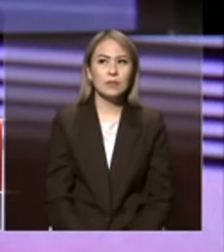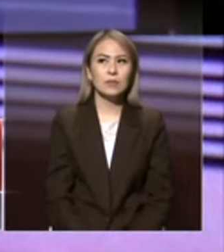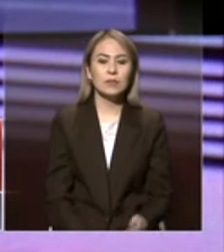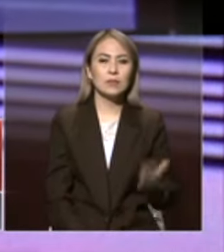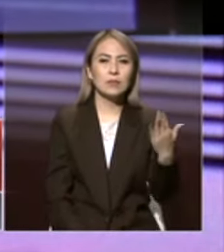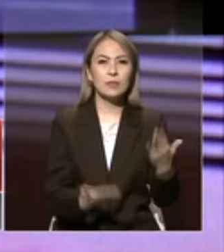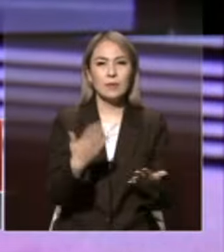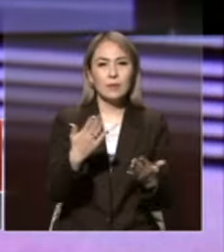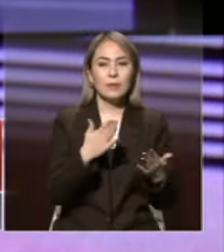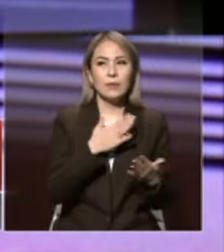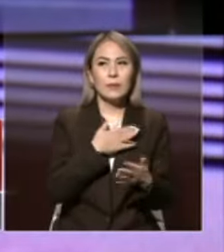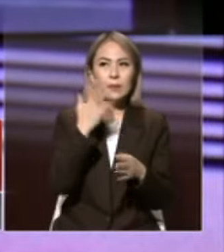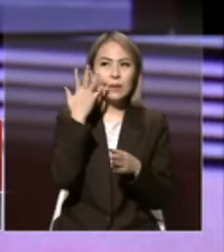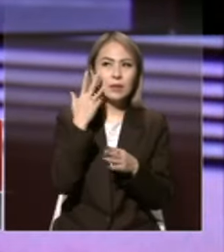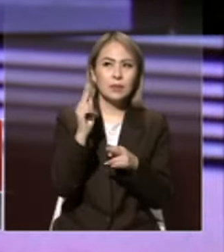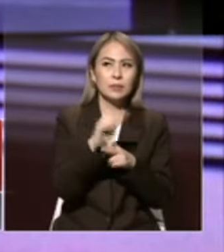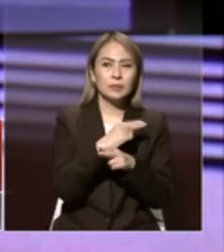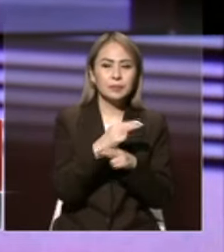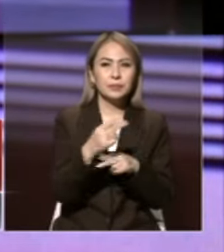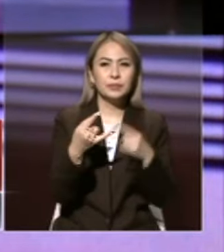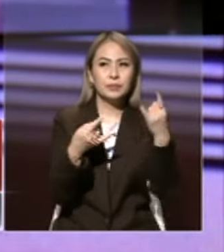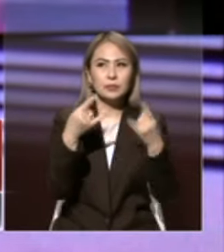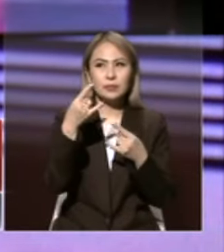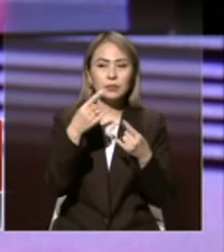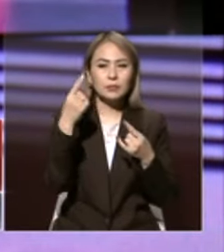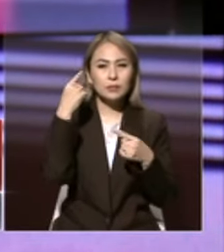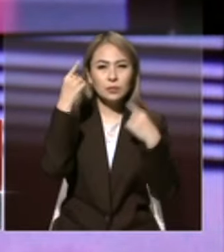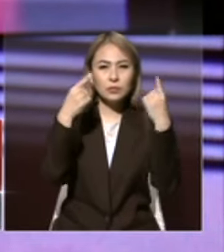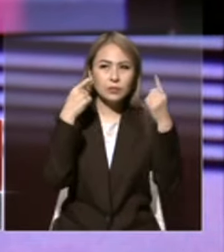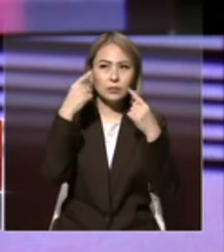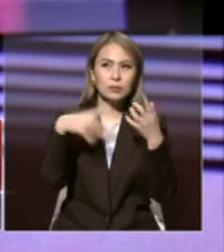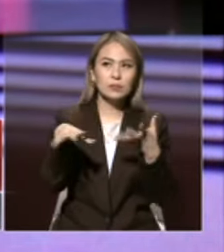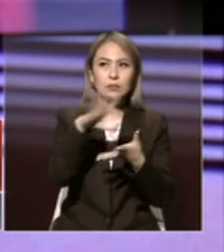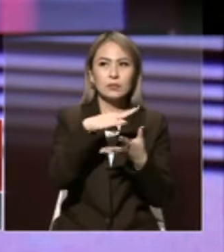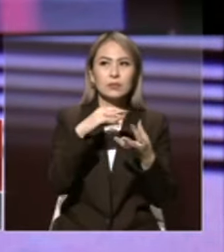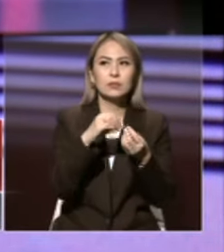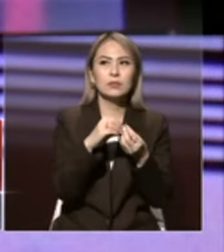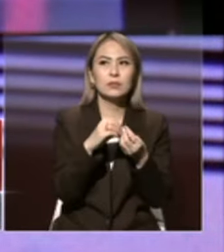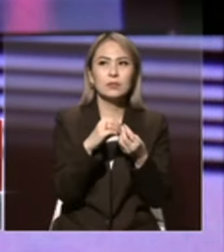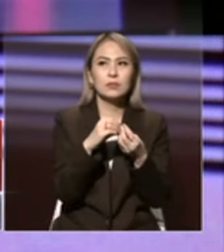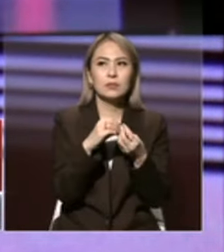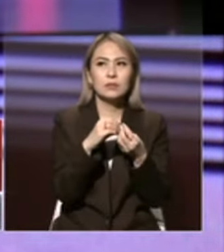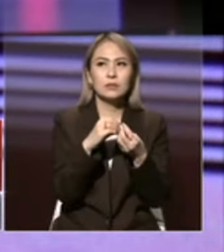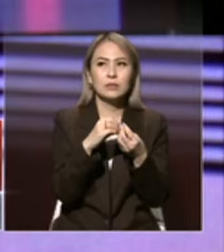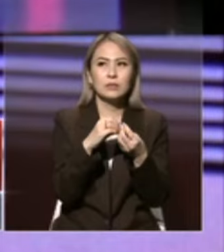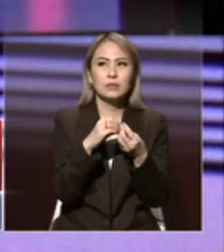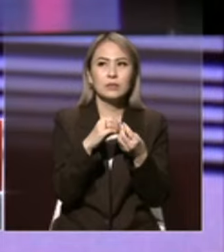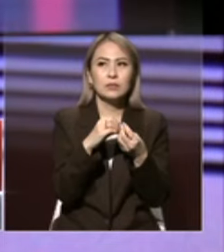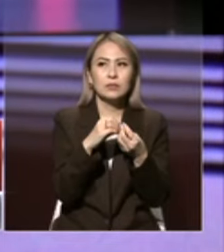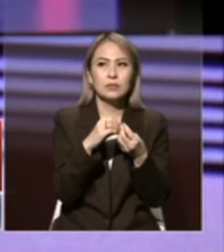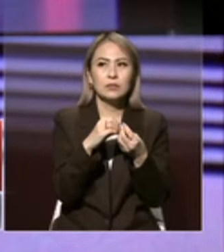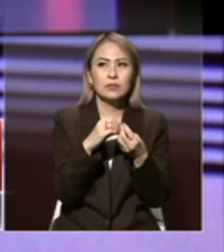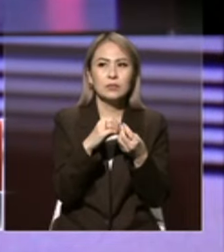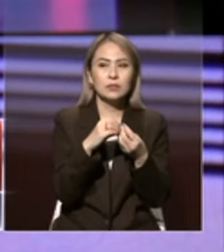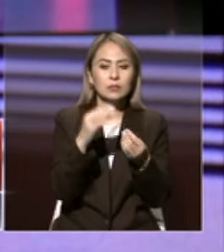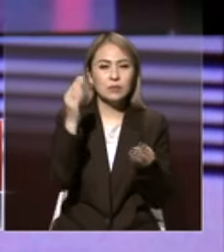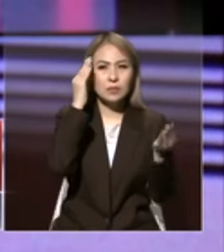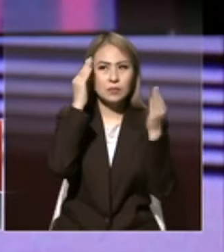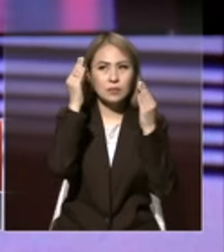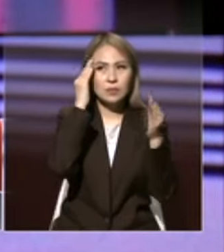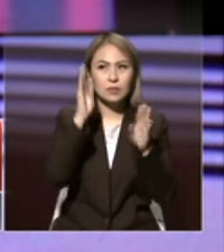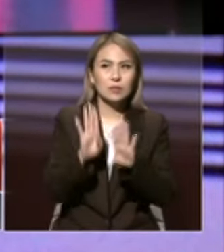Егер де біз тәрбие кезінде болсын, медиада болсын, біздің ойларымыздың барлығы, біз көрсетіп сол үшін айтып жатырмын. Бізде ойларымыздың